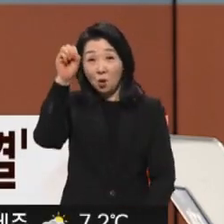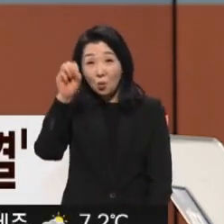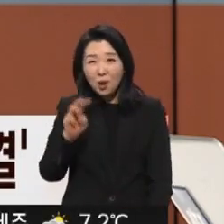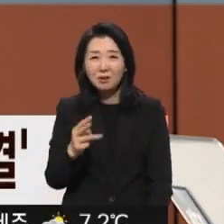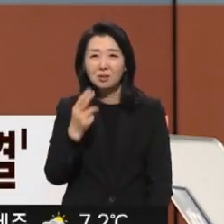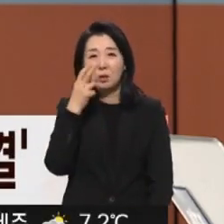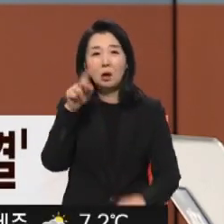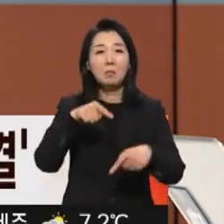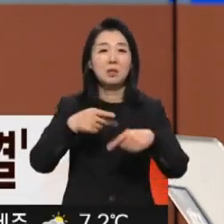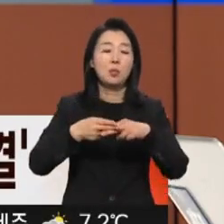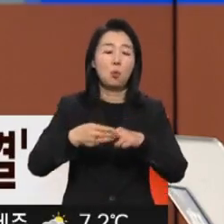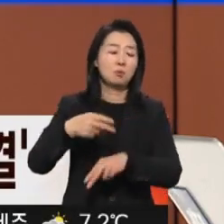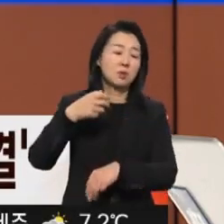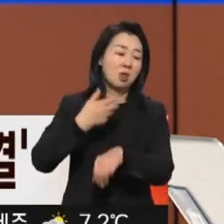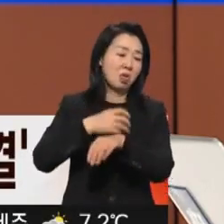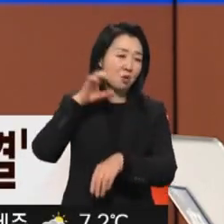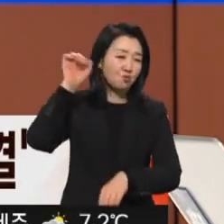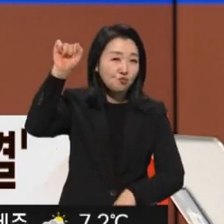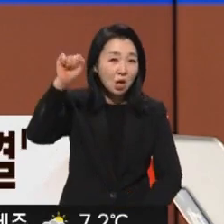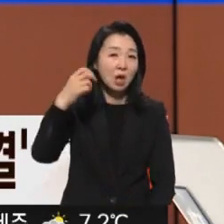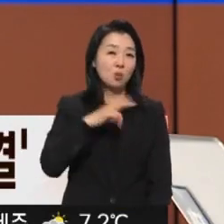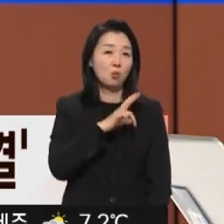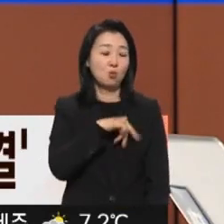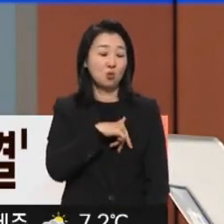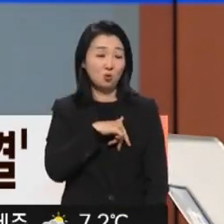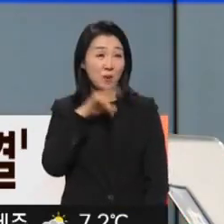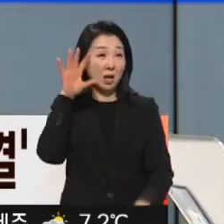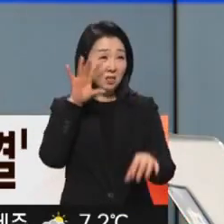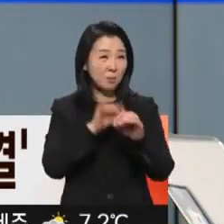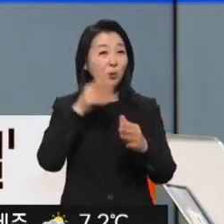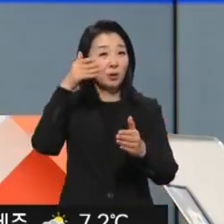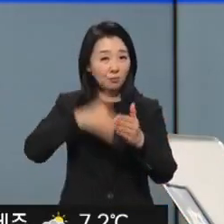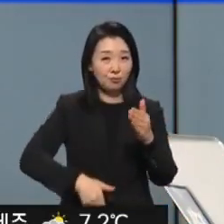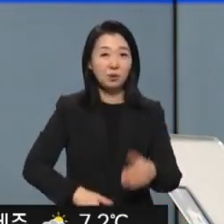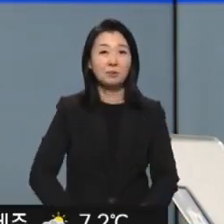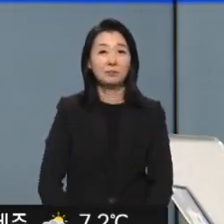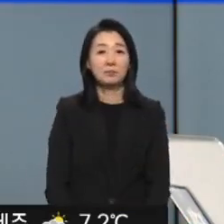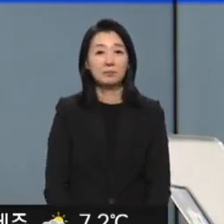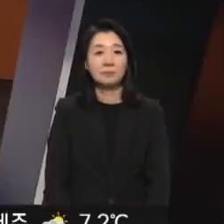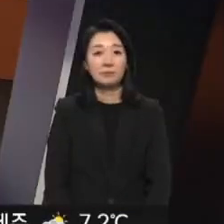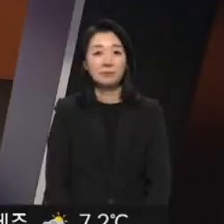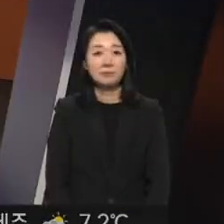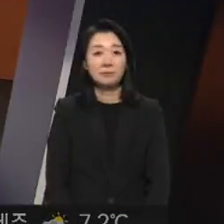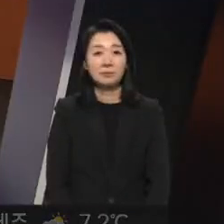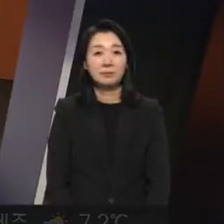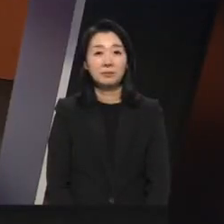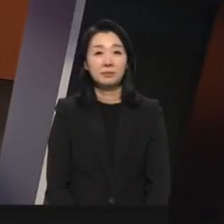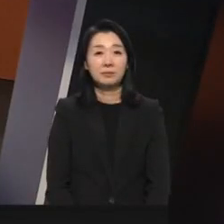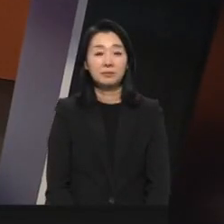광주서 검찰 독재 규탄 농내위원 체포동의안 부결로 제목을 잡겠습니다.